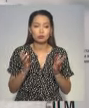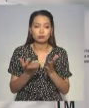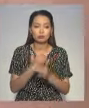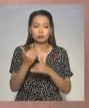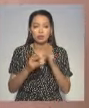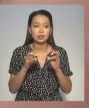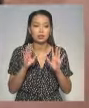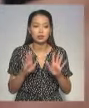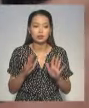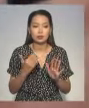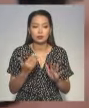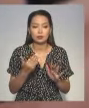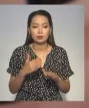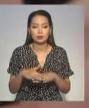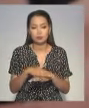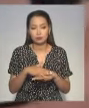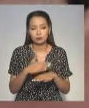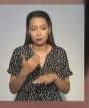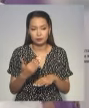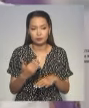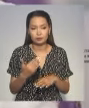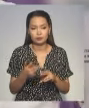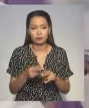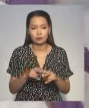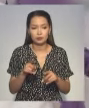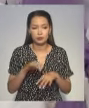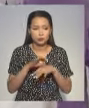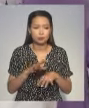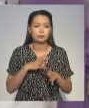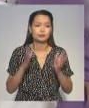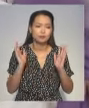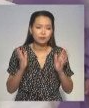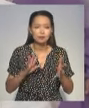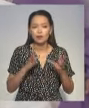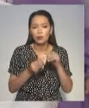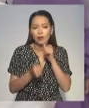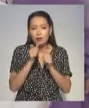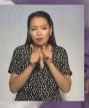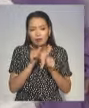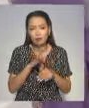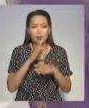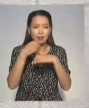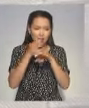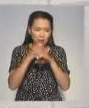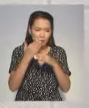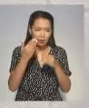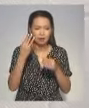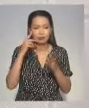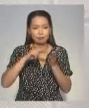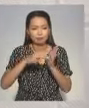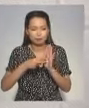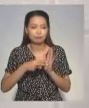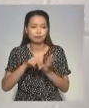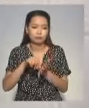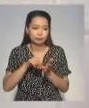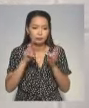для казахстанской науки, но и в целом и в мировом масштабе. Мы провели огромное количество экспериментов на лабораторных моделях. Да. Страдающих очень много